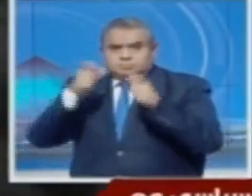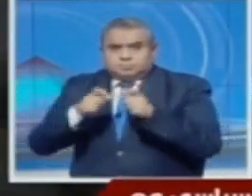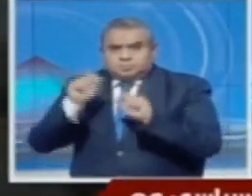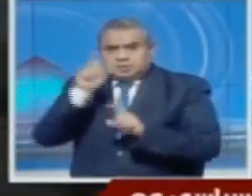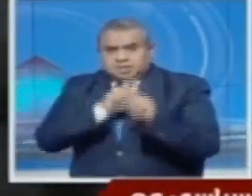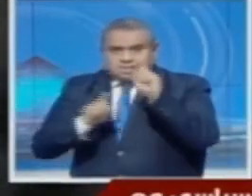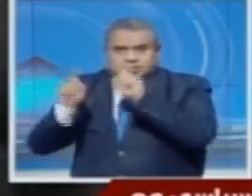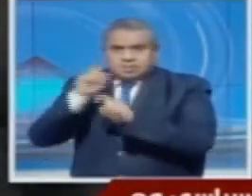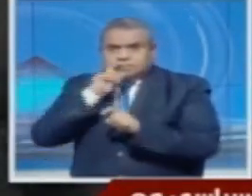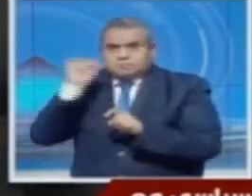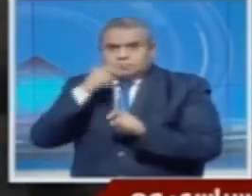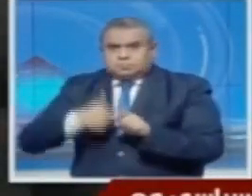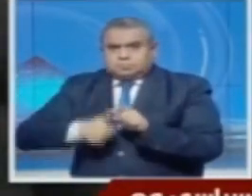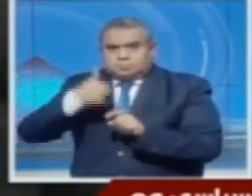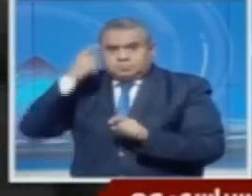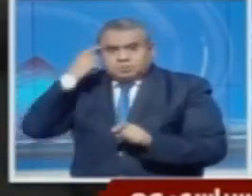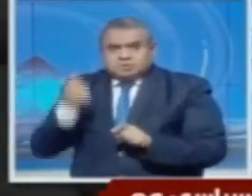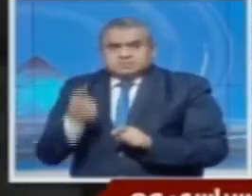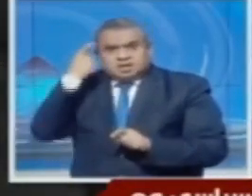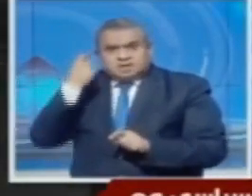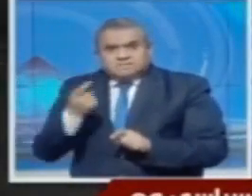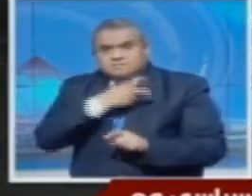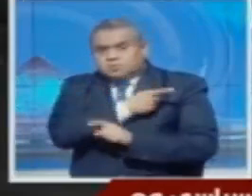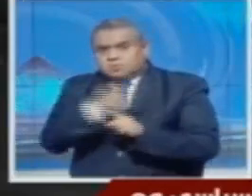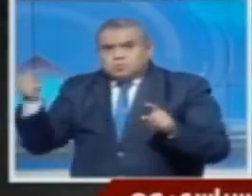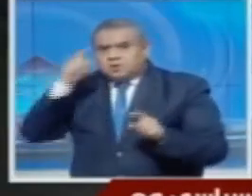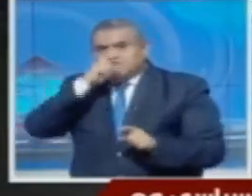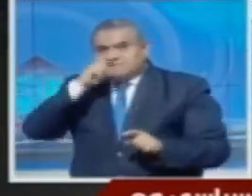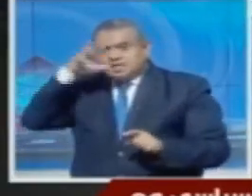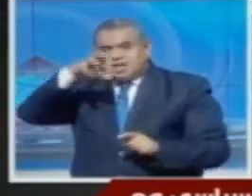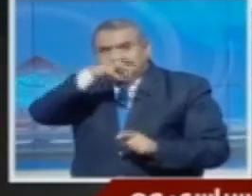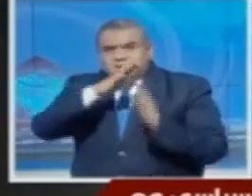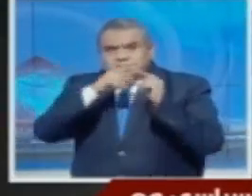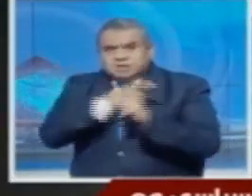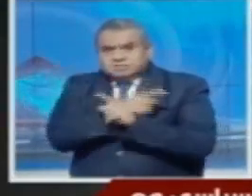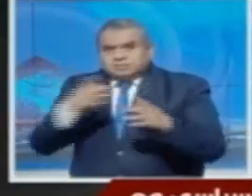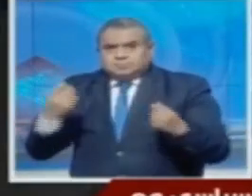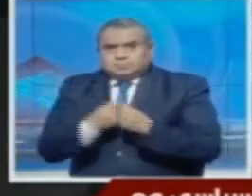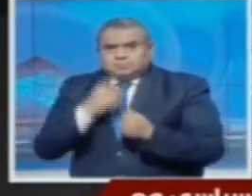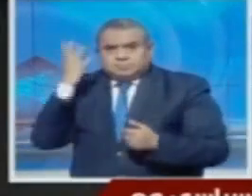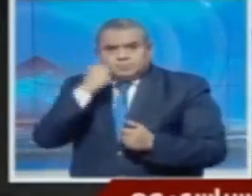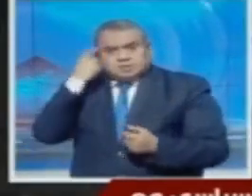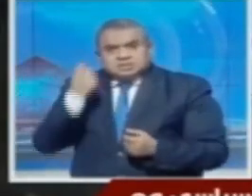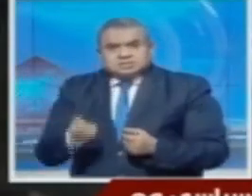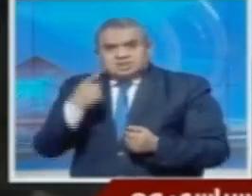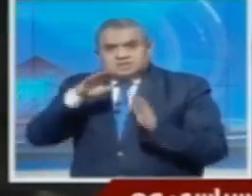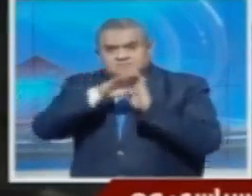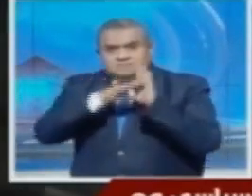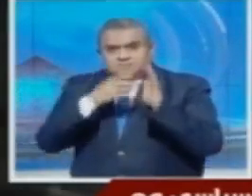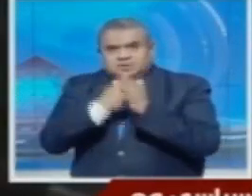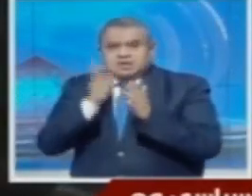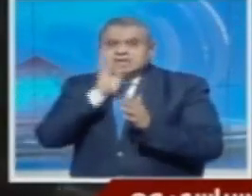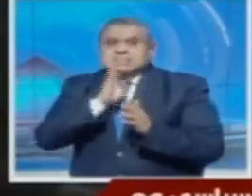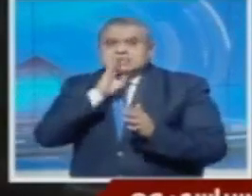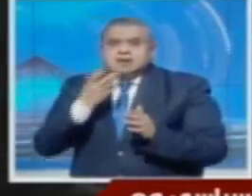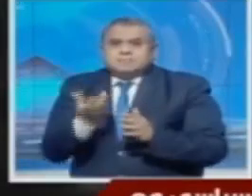المشاركون بالجلسة أهمية وصول الأنشطة الثقافية لكل القرى المصرية إلى جانب الاهتمام بالأنشطة الثقافية في